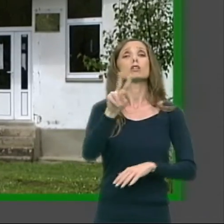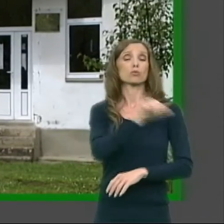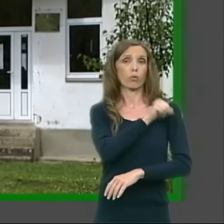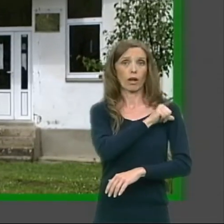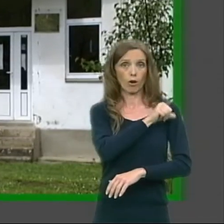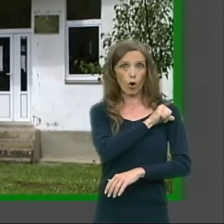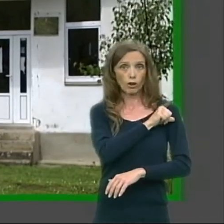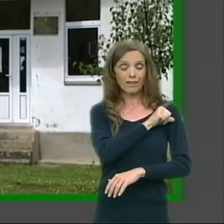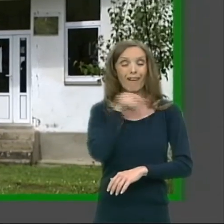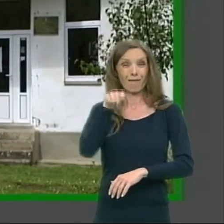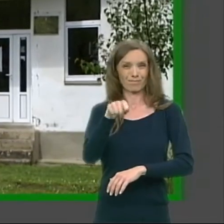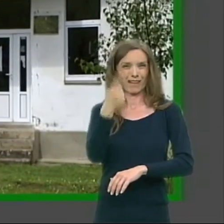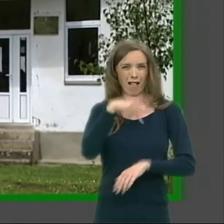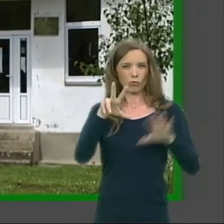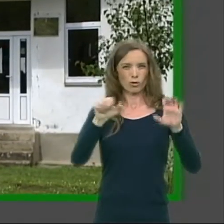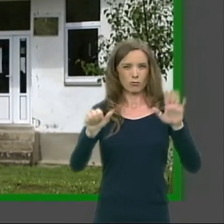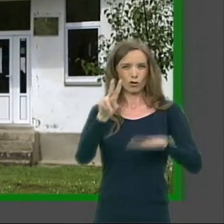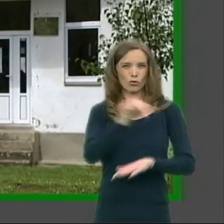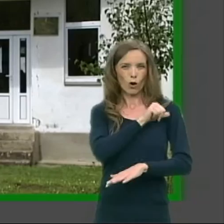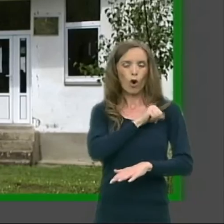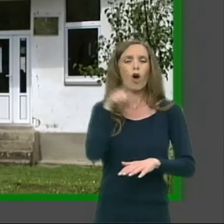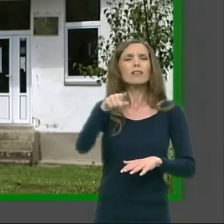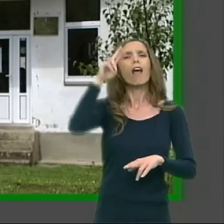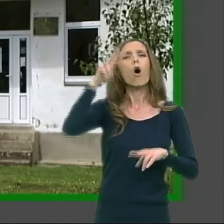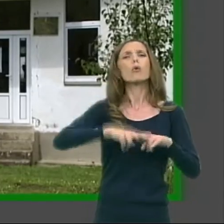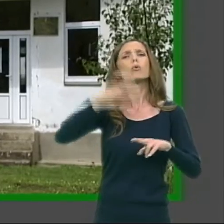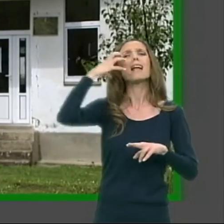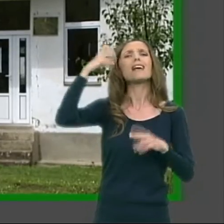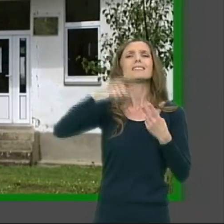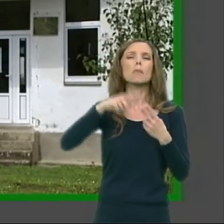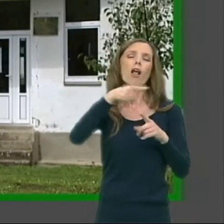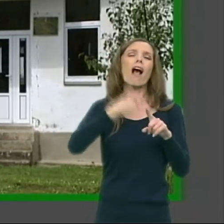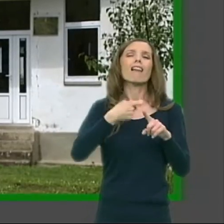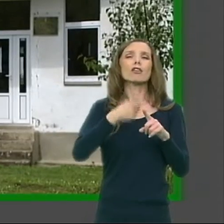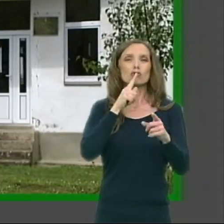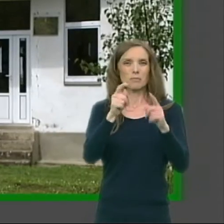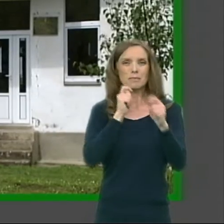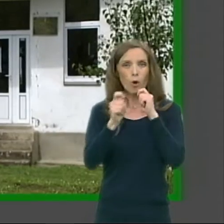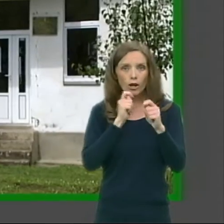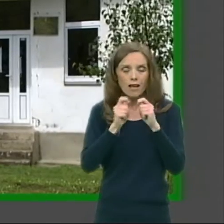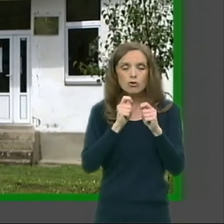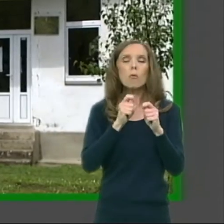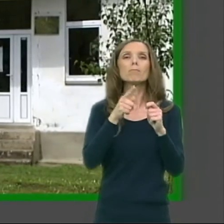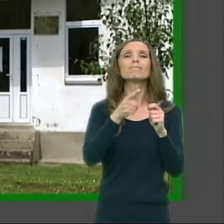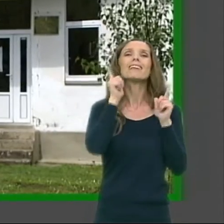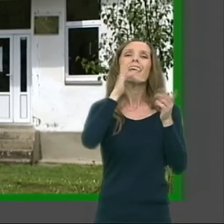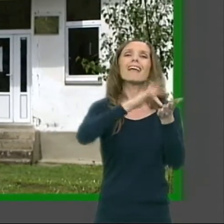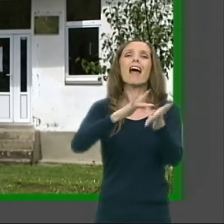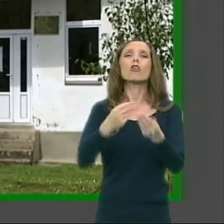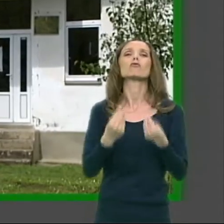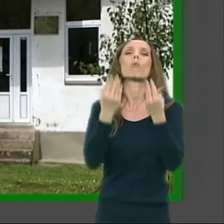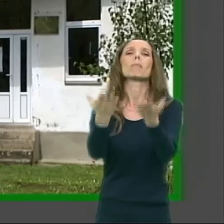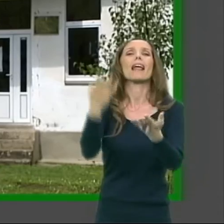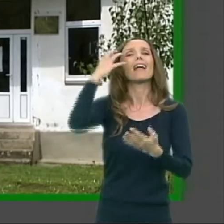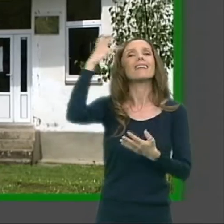godine, kada je odlukom carske porte ili čuvenim Kalničkim sporazumom došlo do predaje gradova knjazu